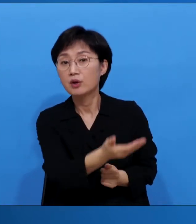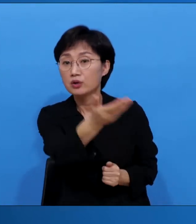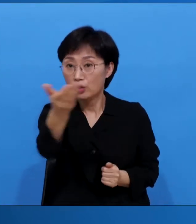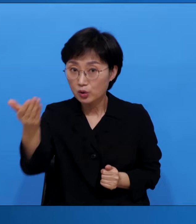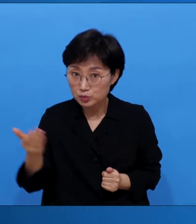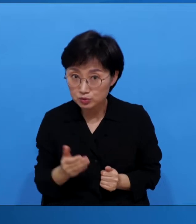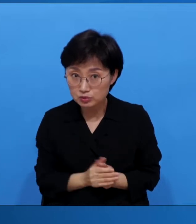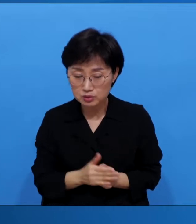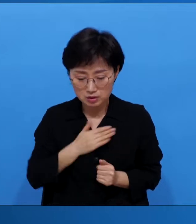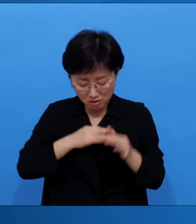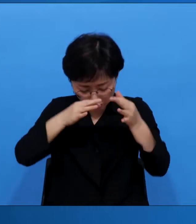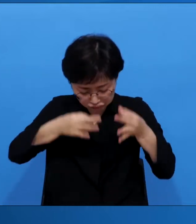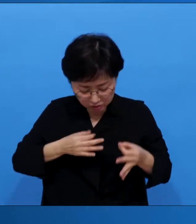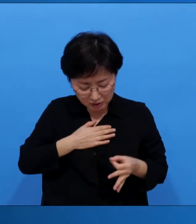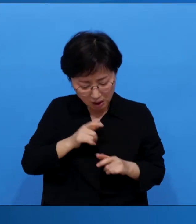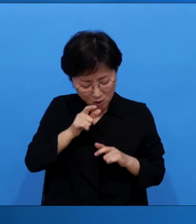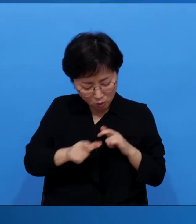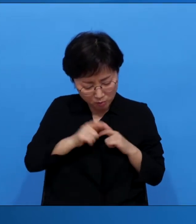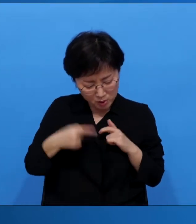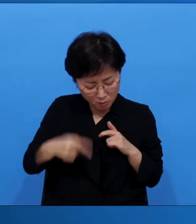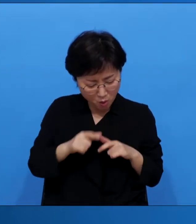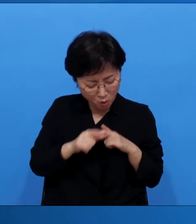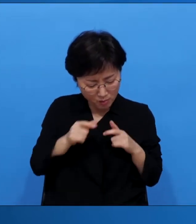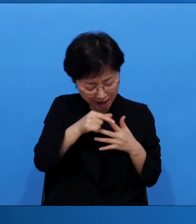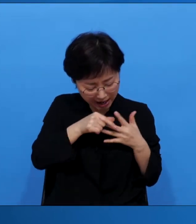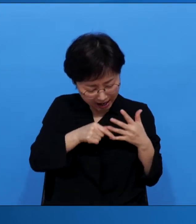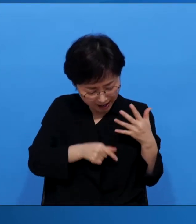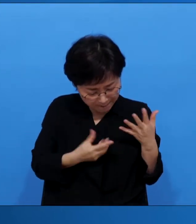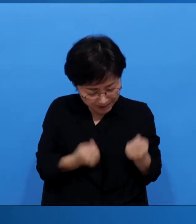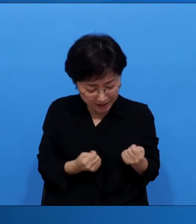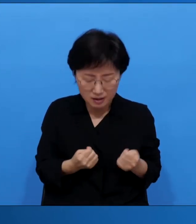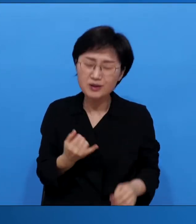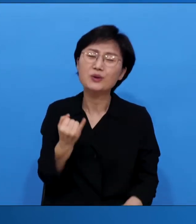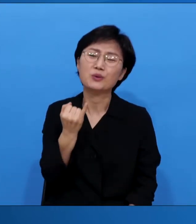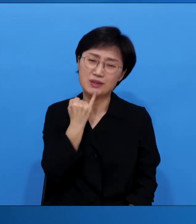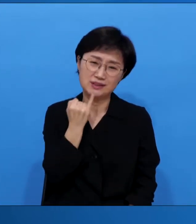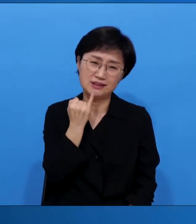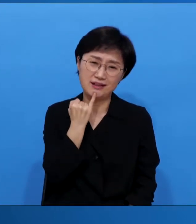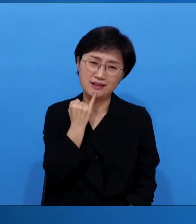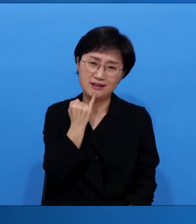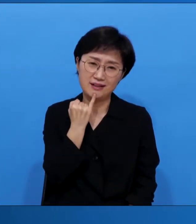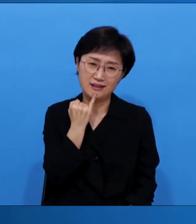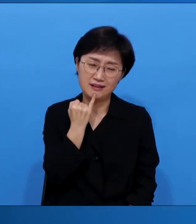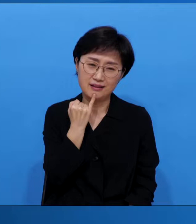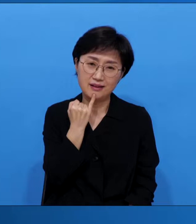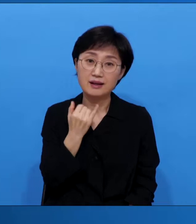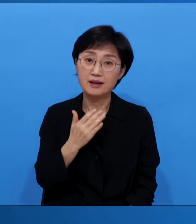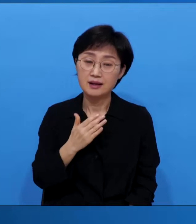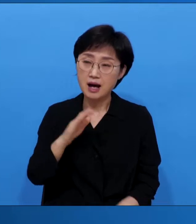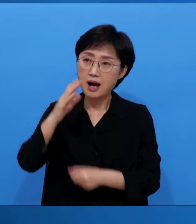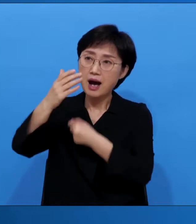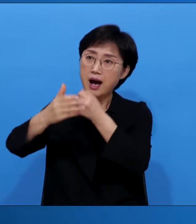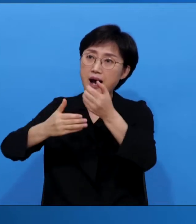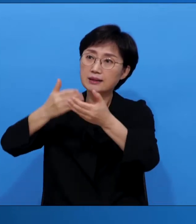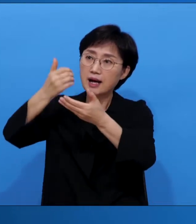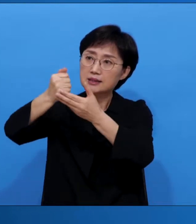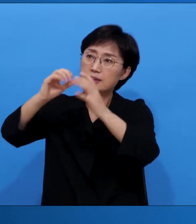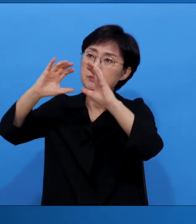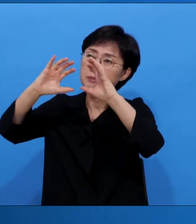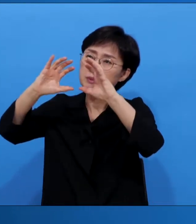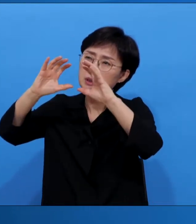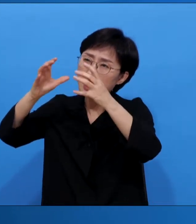있어도 괜찮습니다. What kind of worries do you have? It doesn't matter. 이 하나님의 나라라는 이 응답을